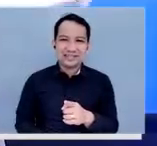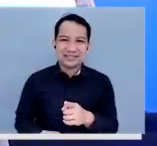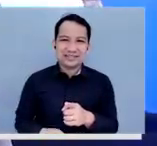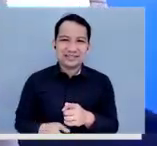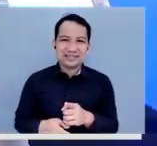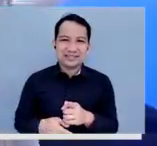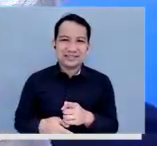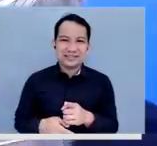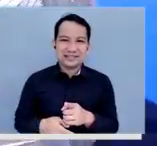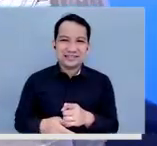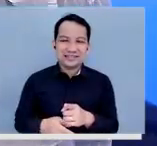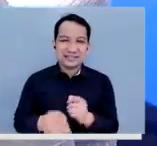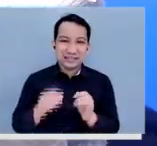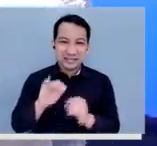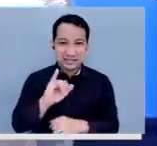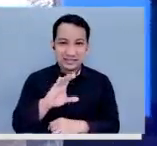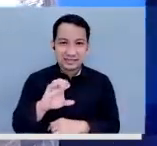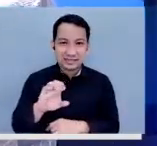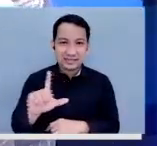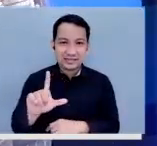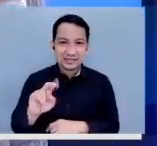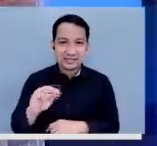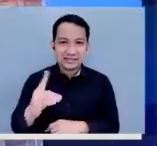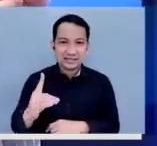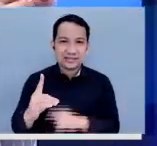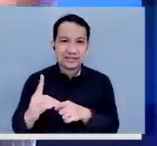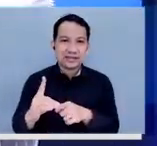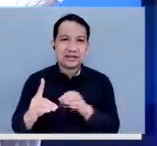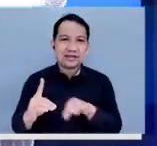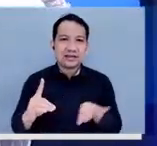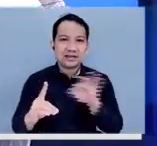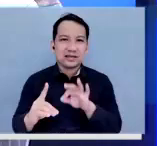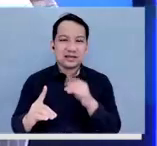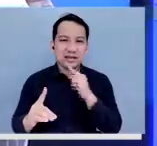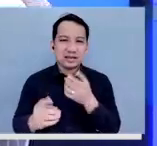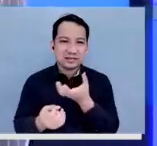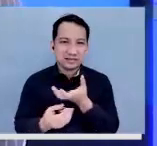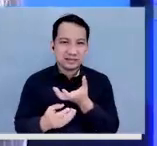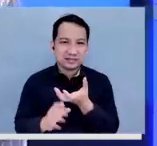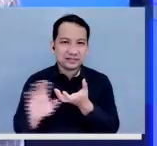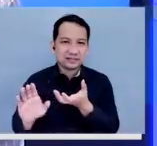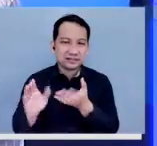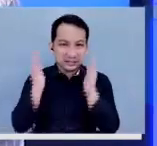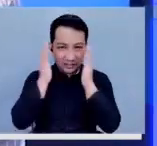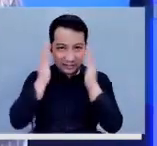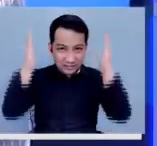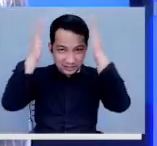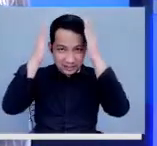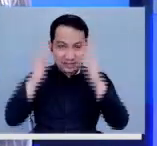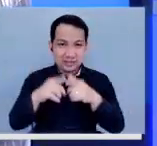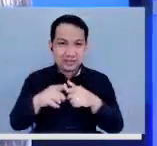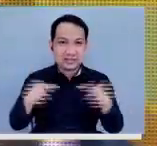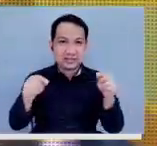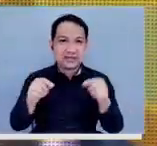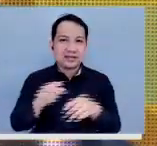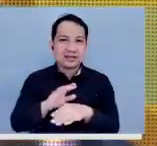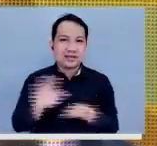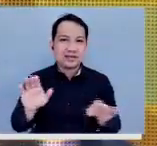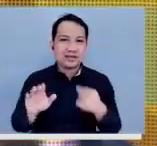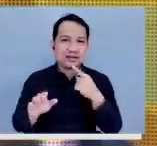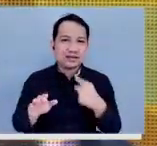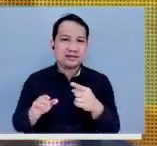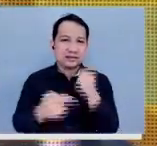In Iceland, no? Doon, anong niluluto mo? Kasi as a chef ka, Japanese restaurant ka? Hindi po. Ano? Sa hotel po.